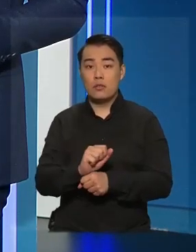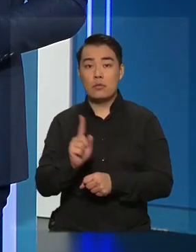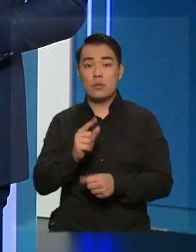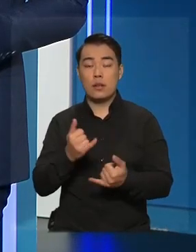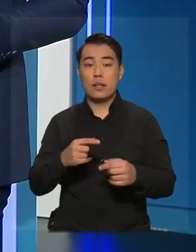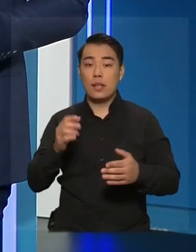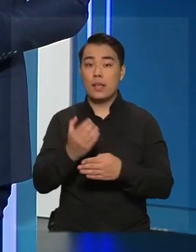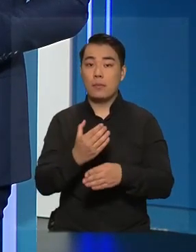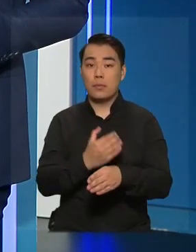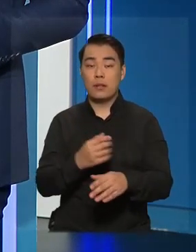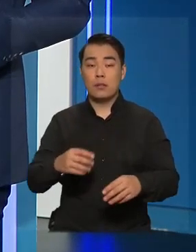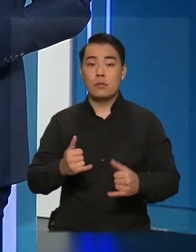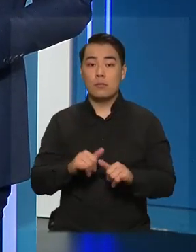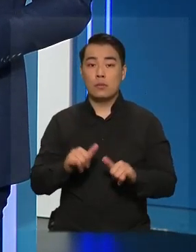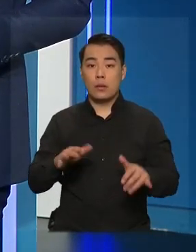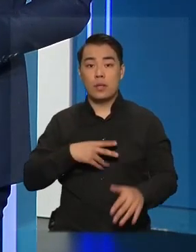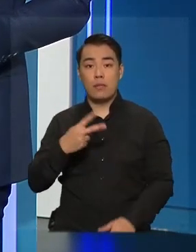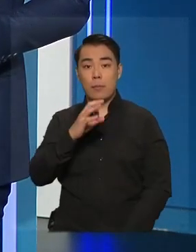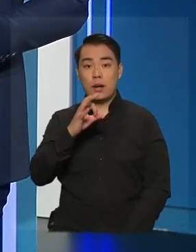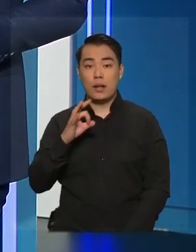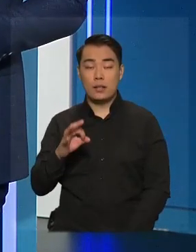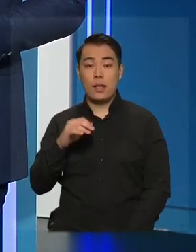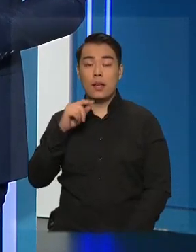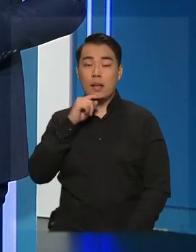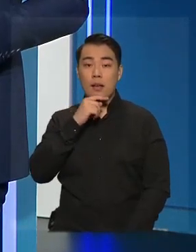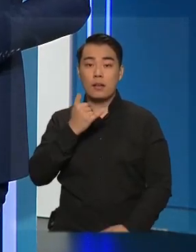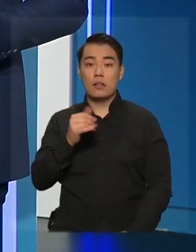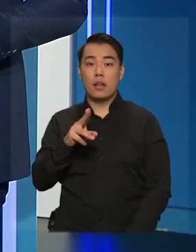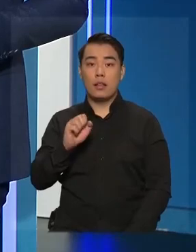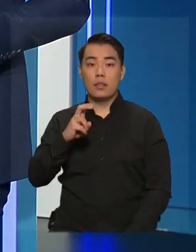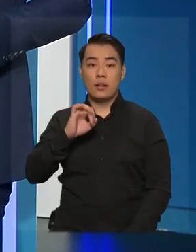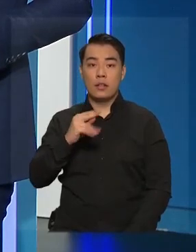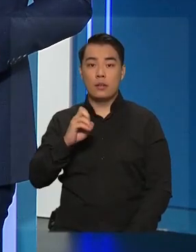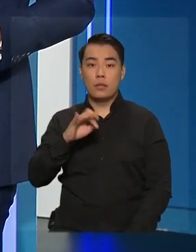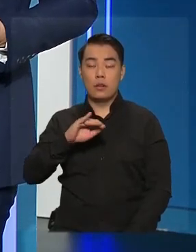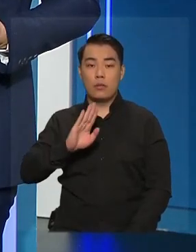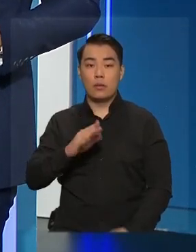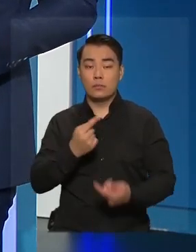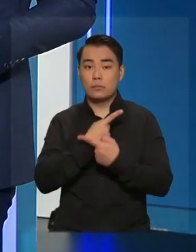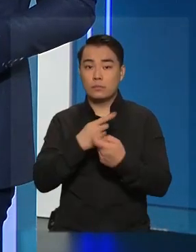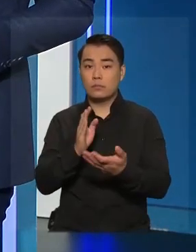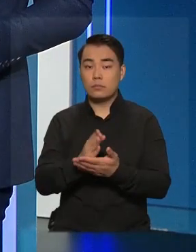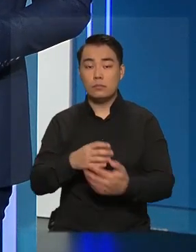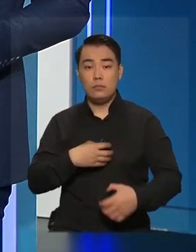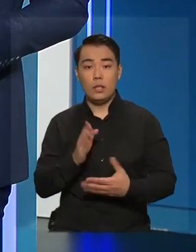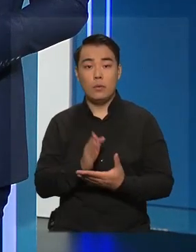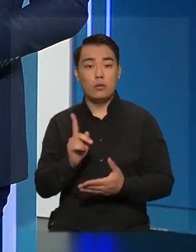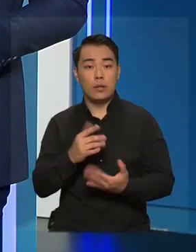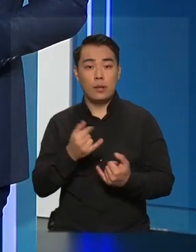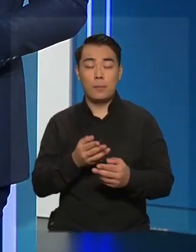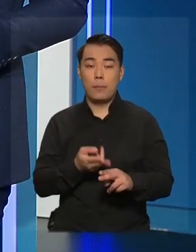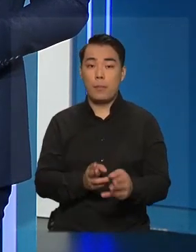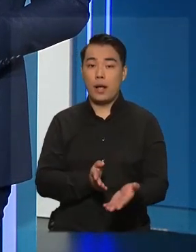выросла на 20%. Такую тенденцию экономист Андрей Чеботарев называет тревожным звоночком, отмечая, что